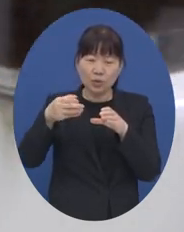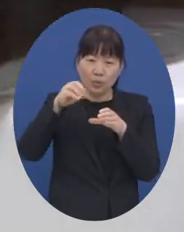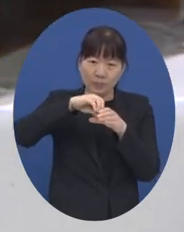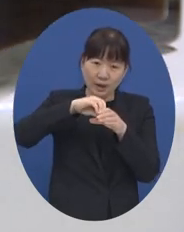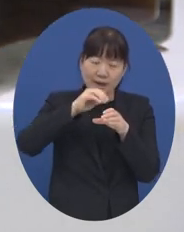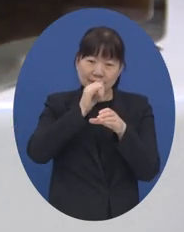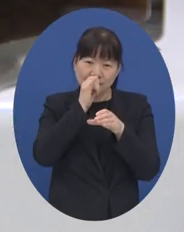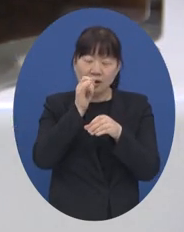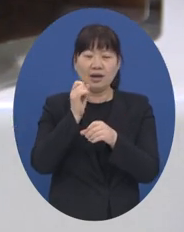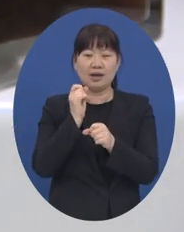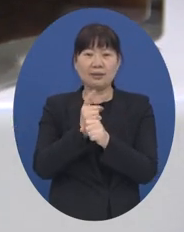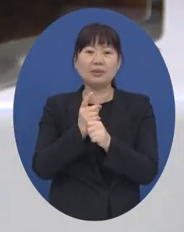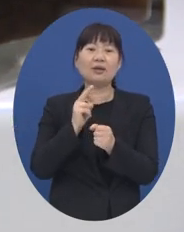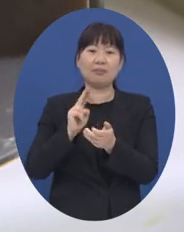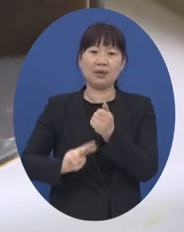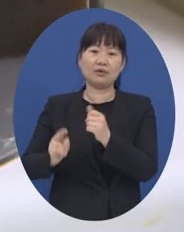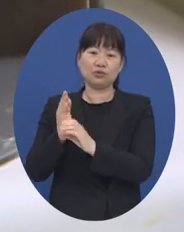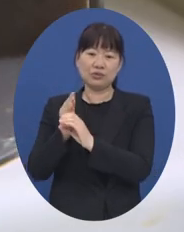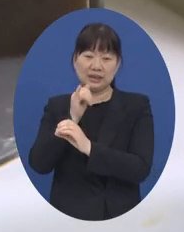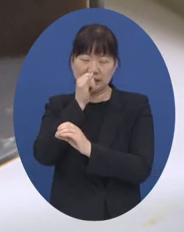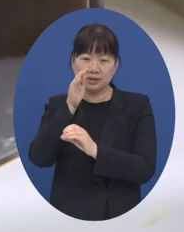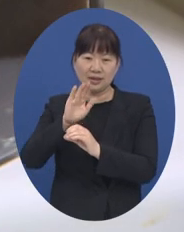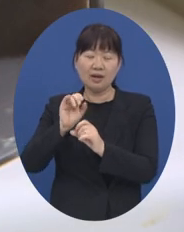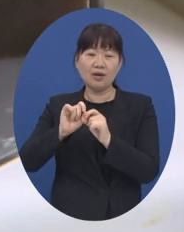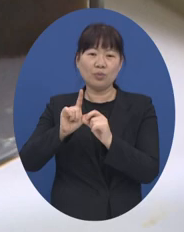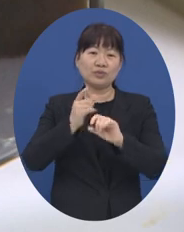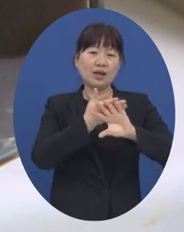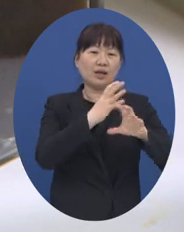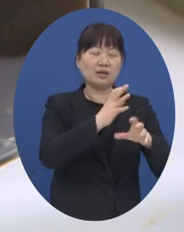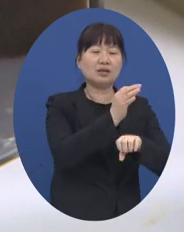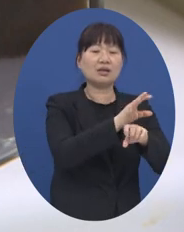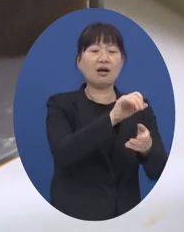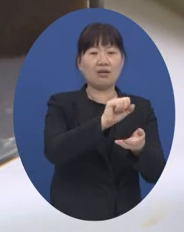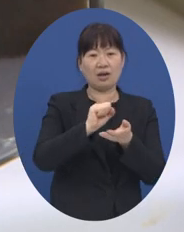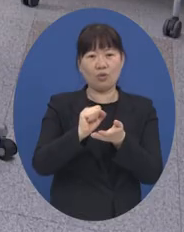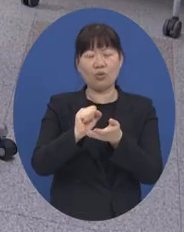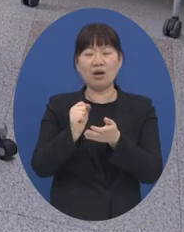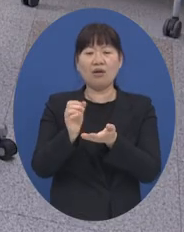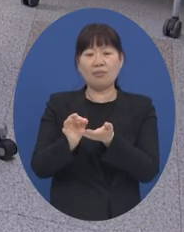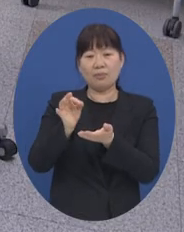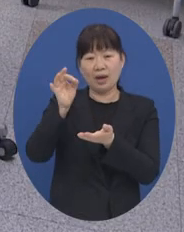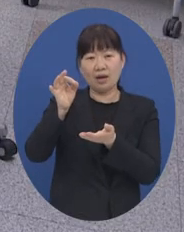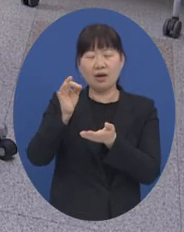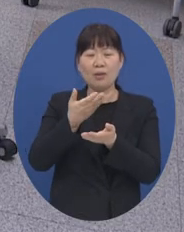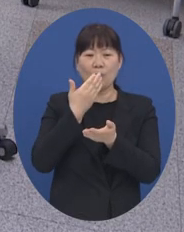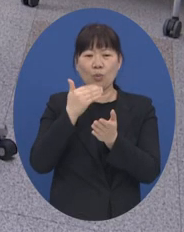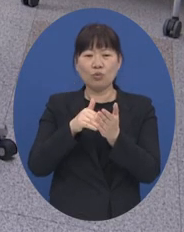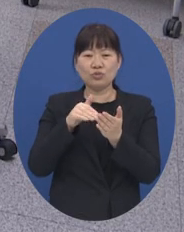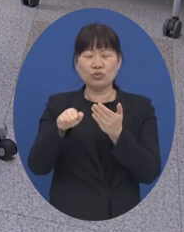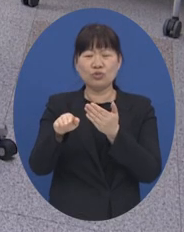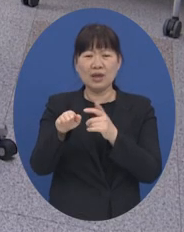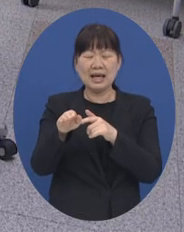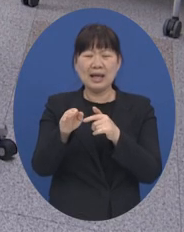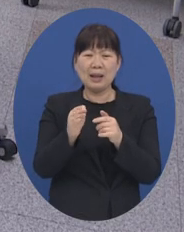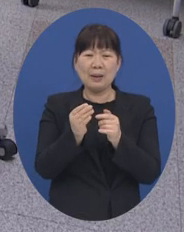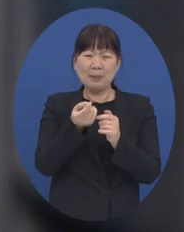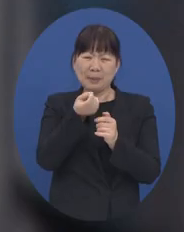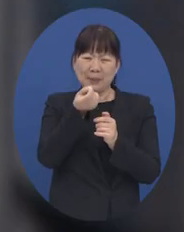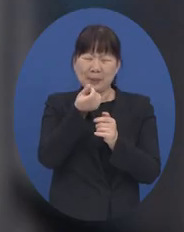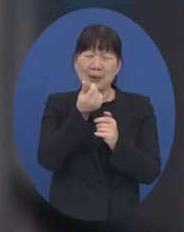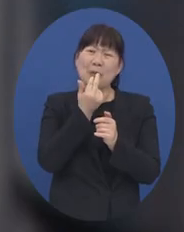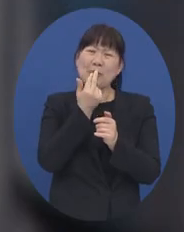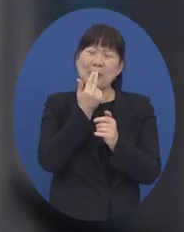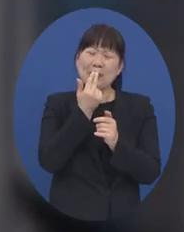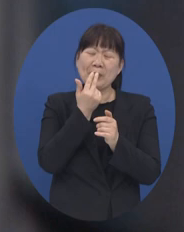시중에 나와 있는 제품들도 있는데 이는 대부분 수입품으로 가격도 비싸고 먹고 나면 입안에 얇은 막이 이물감 으로